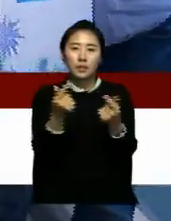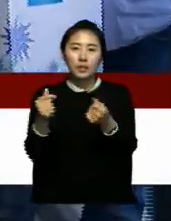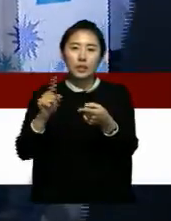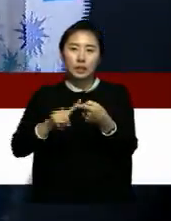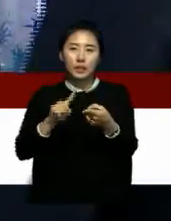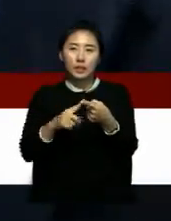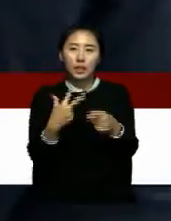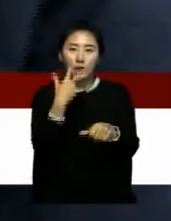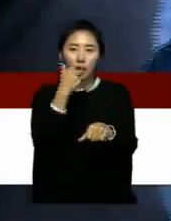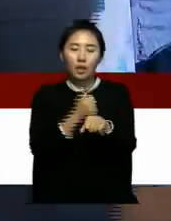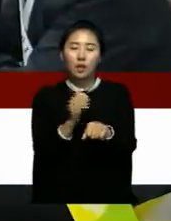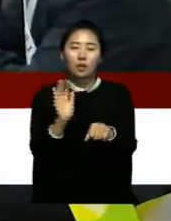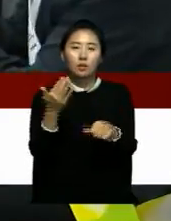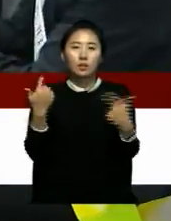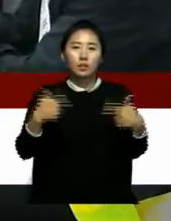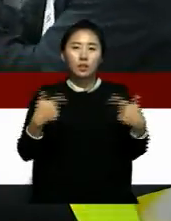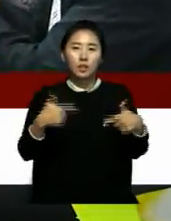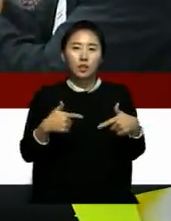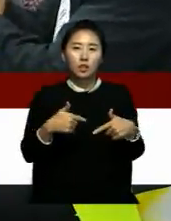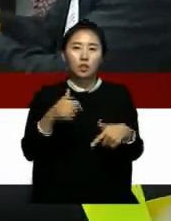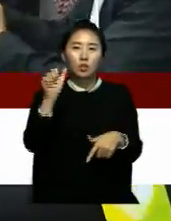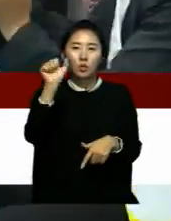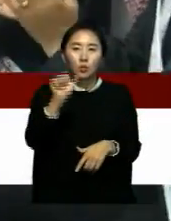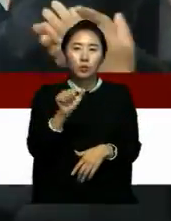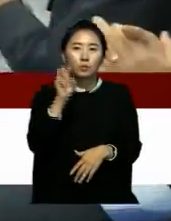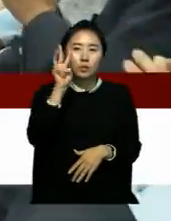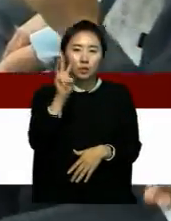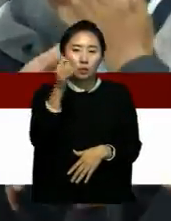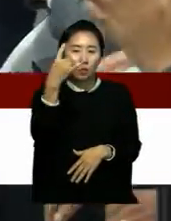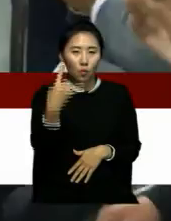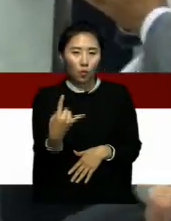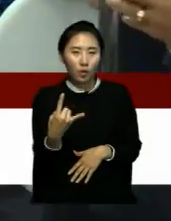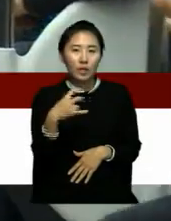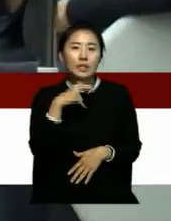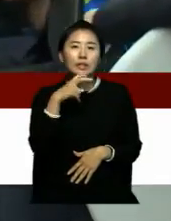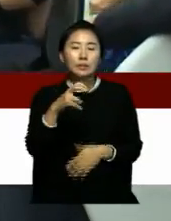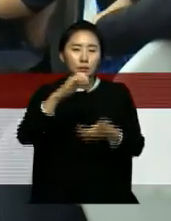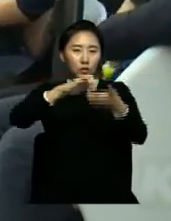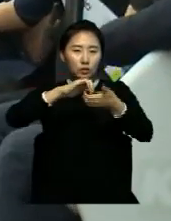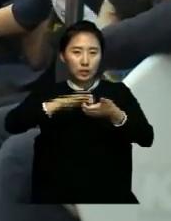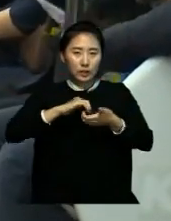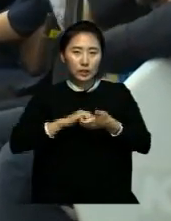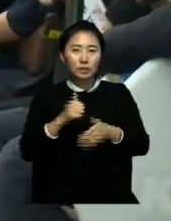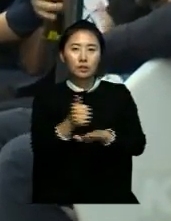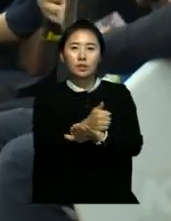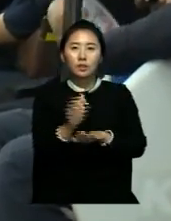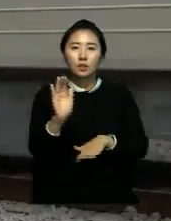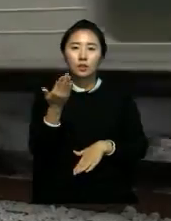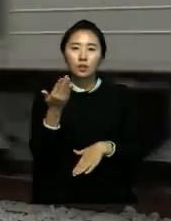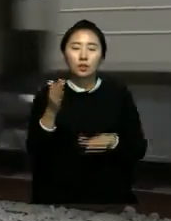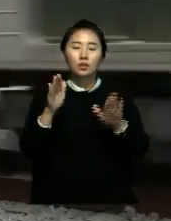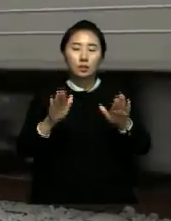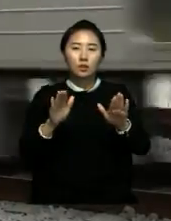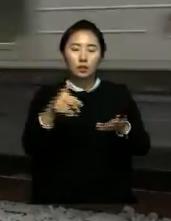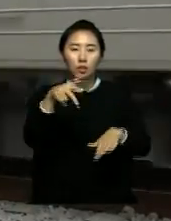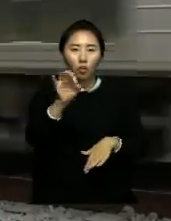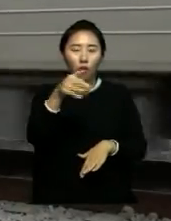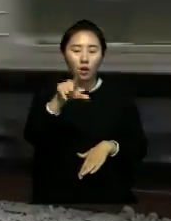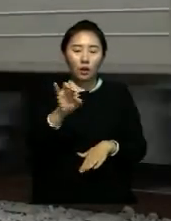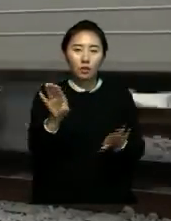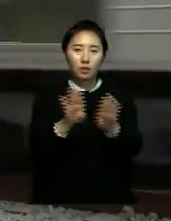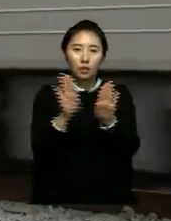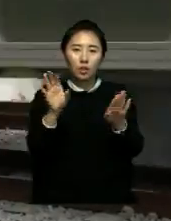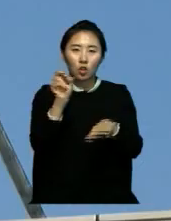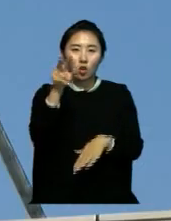그대로 적용이 됩니다. 매일 63차례 운행되며 낮 시간 기준 20분 간격으로 배차됩니다. 한편 이번 경강선 개통에